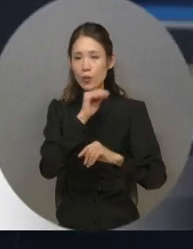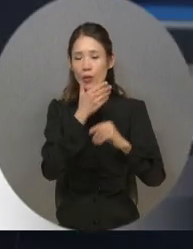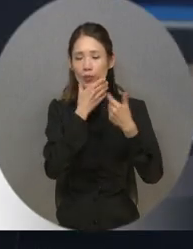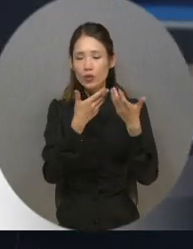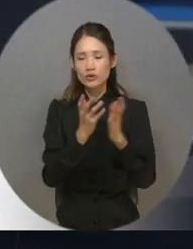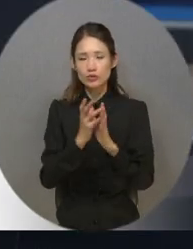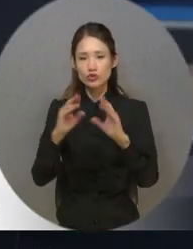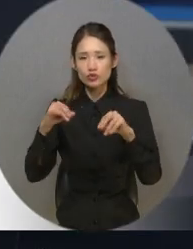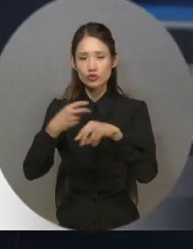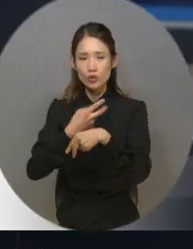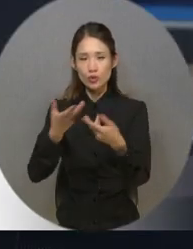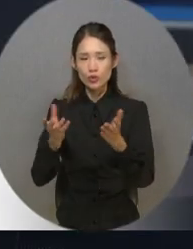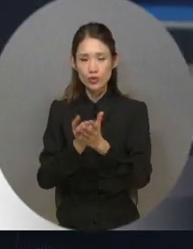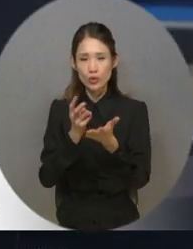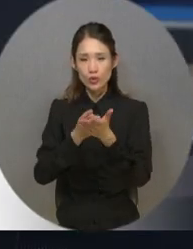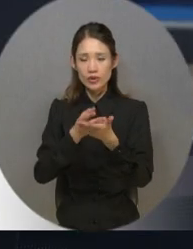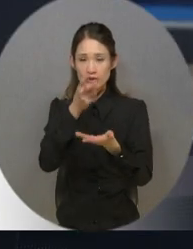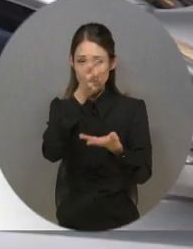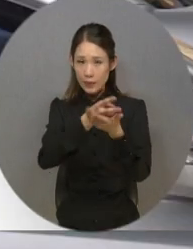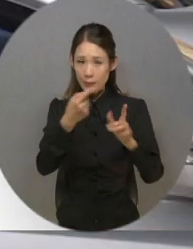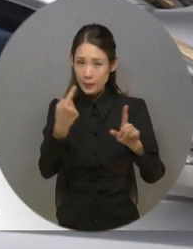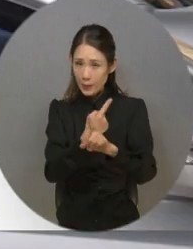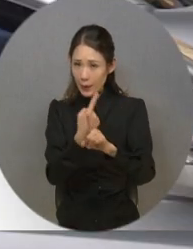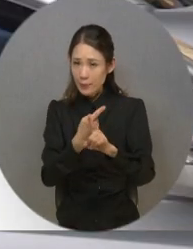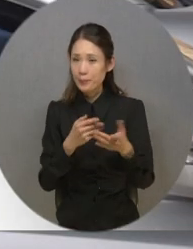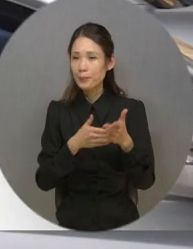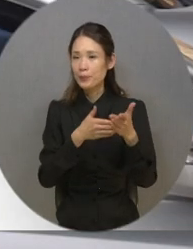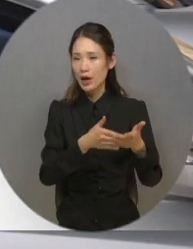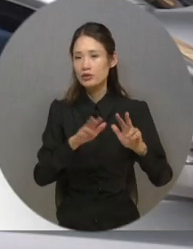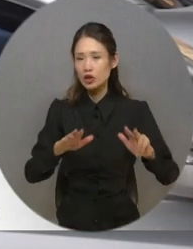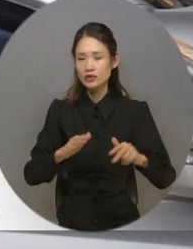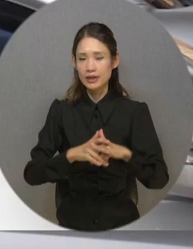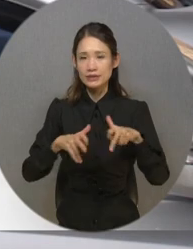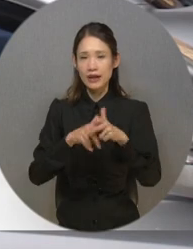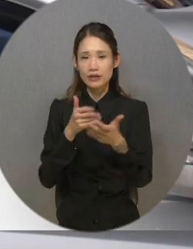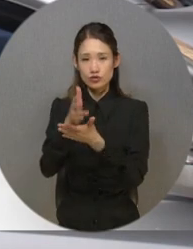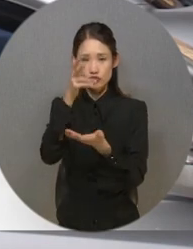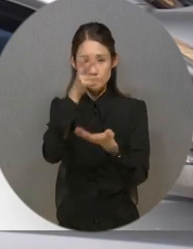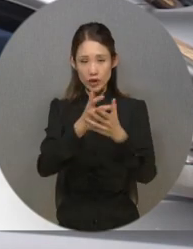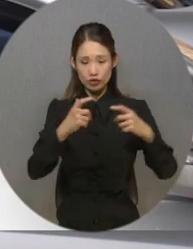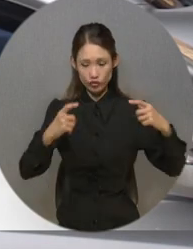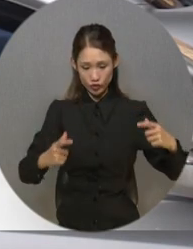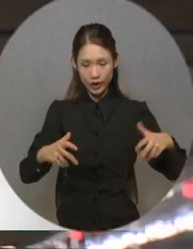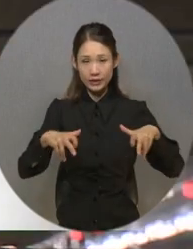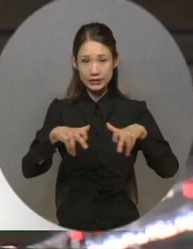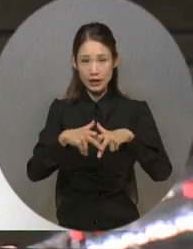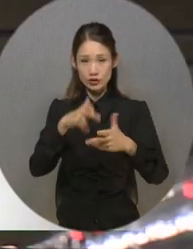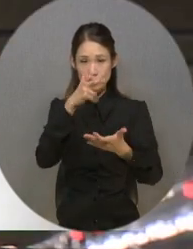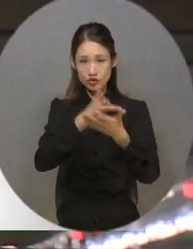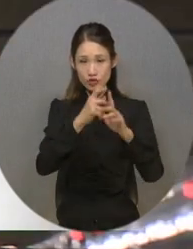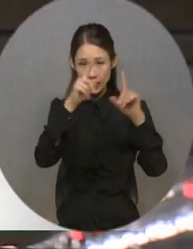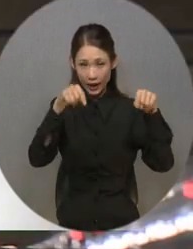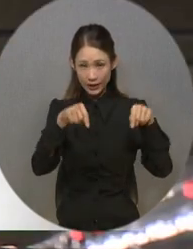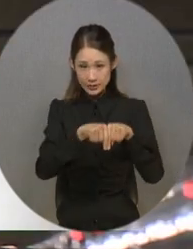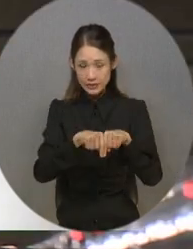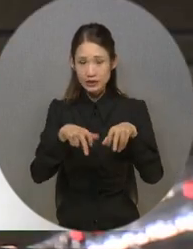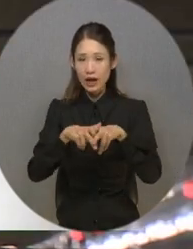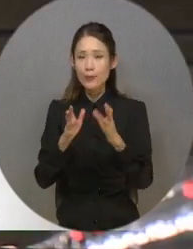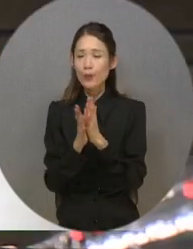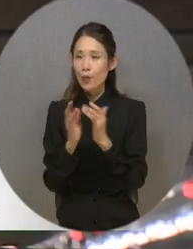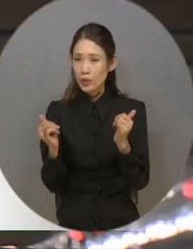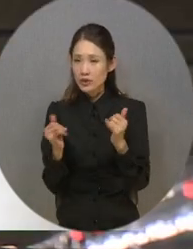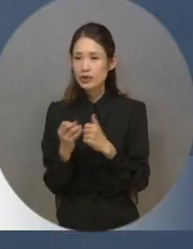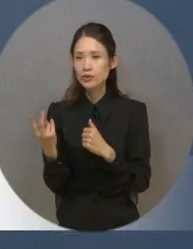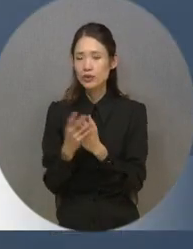제독 개선을 권고했습니다 현재 장애인 전용주차구역의 주차할 수 있는 장애인 주차증은 장애인 본인